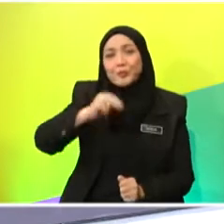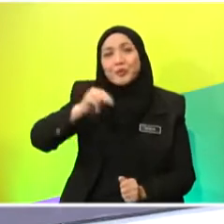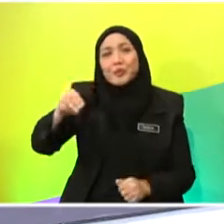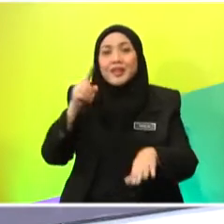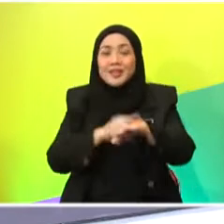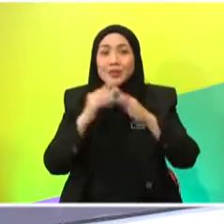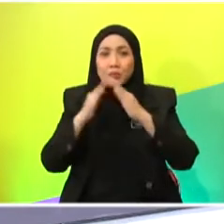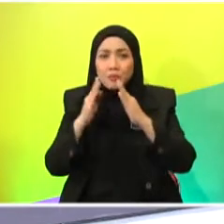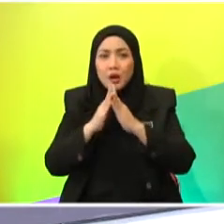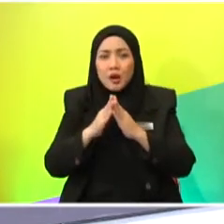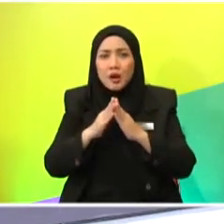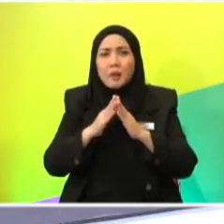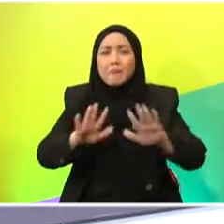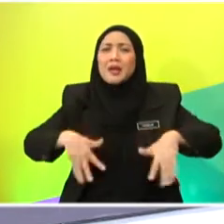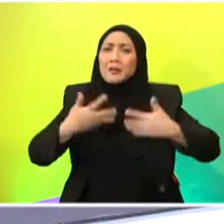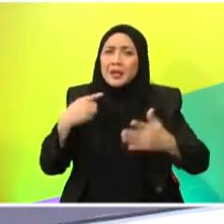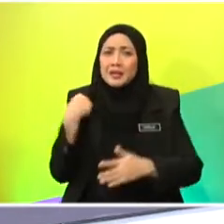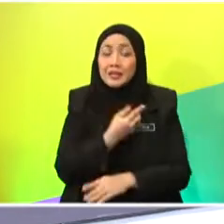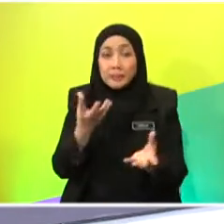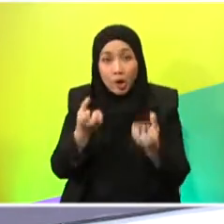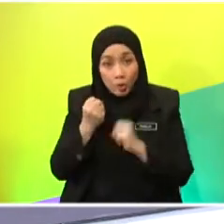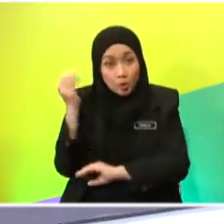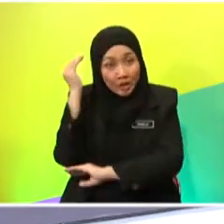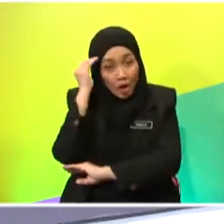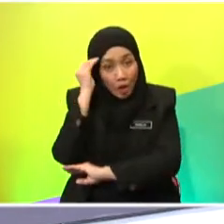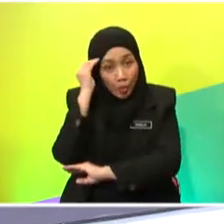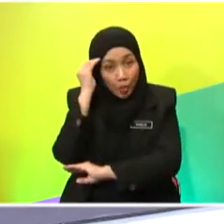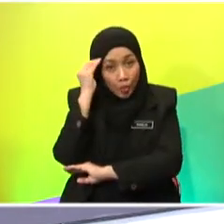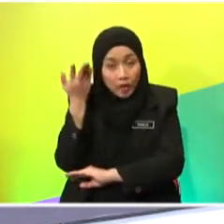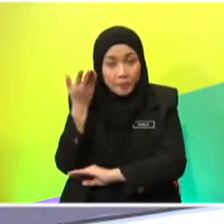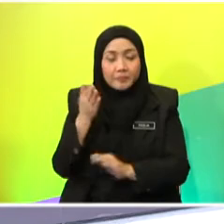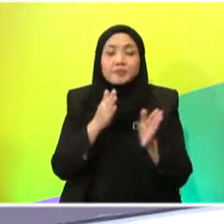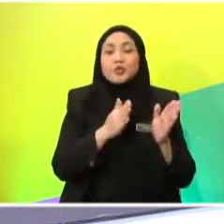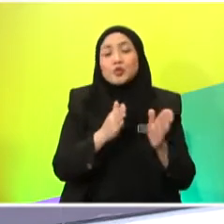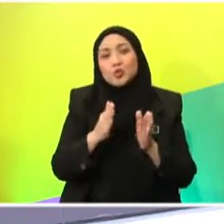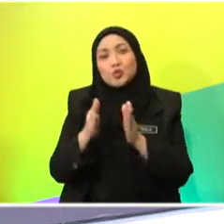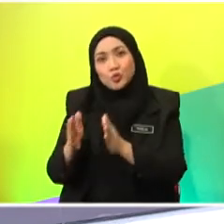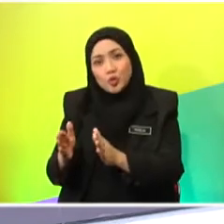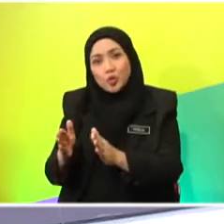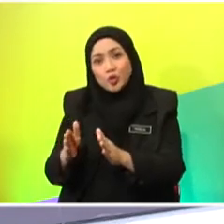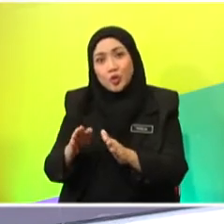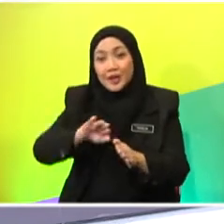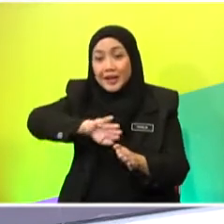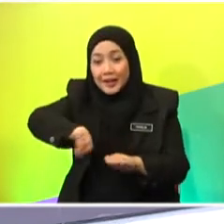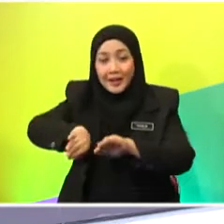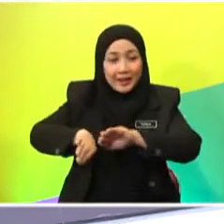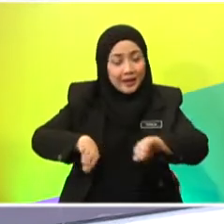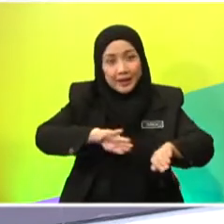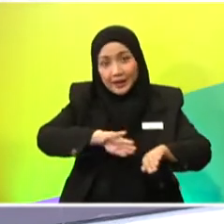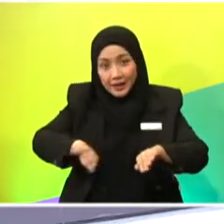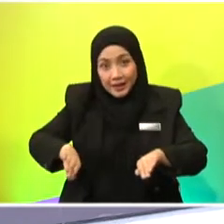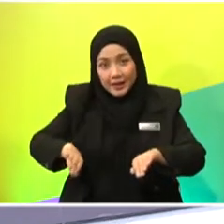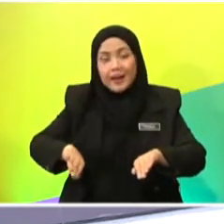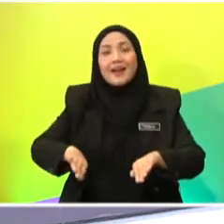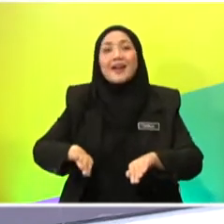aboah ataupun objek yang banyak yang sedikit melalui susunan tanpa mengira cekaja kiri lagi hari